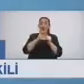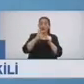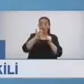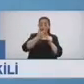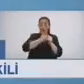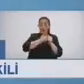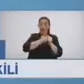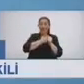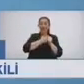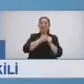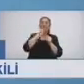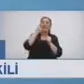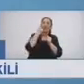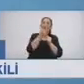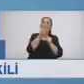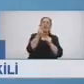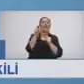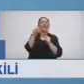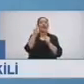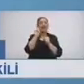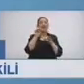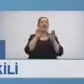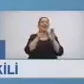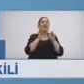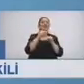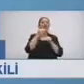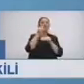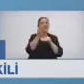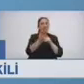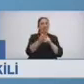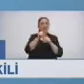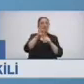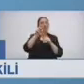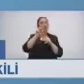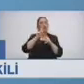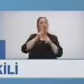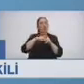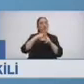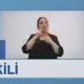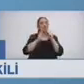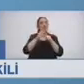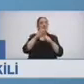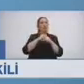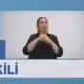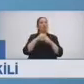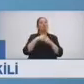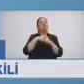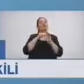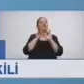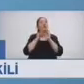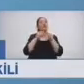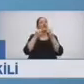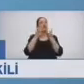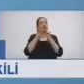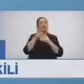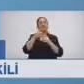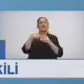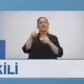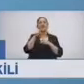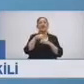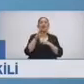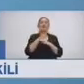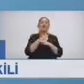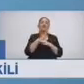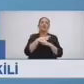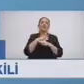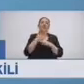desteklerine, kredilere destek vereceğimizi, bu projelerde kullanmak üzere destek vereceğimizi de sizlerle